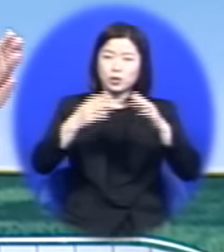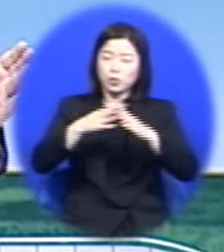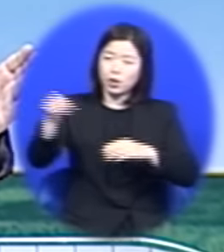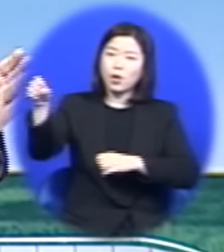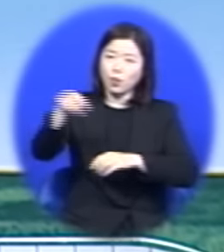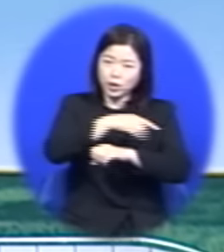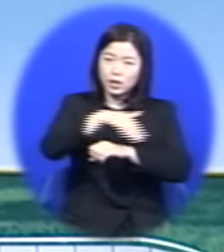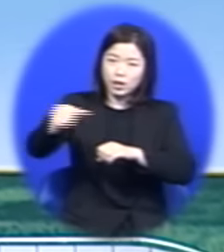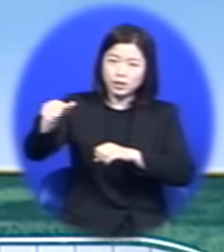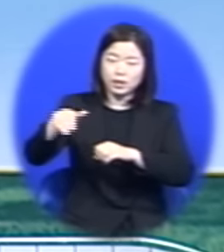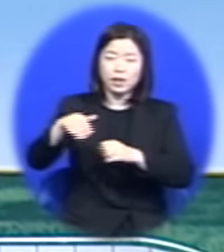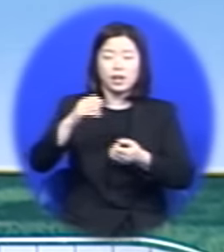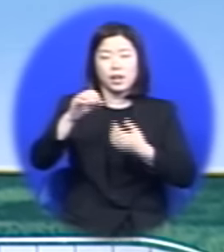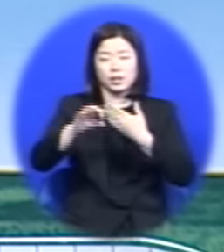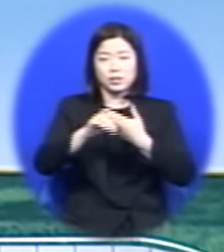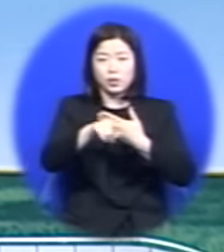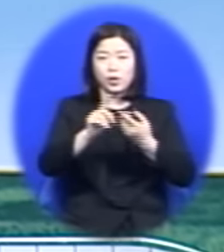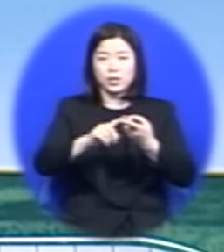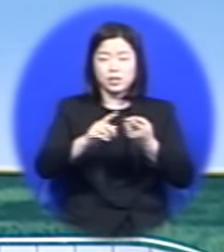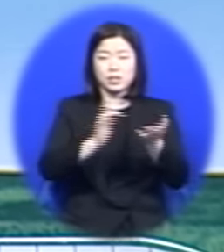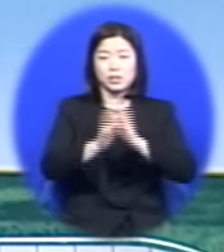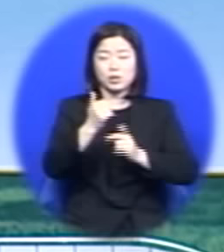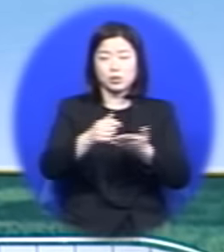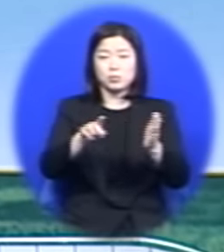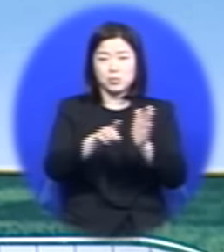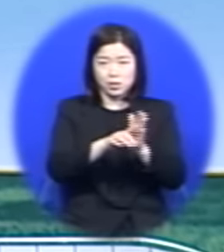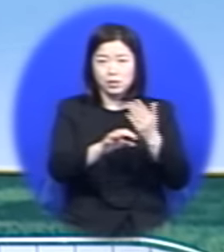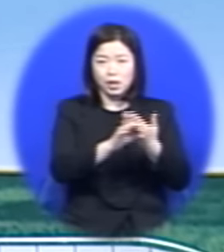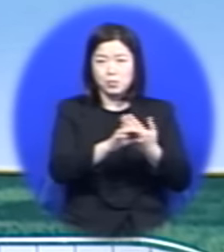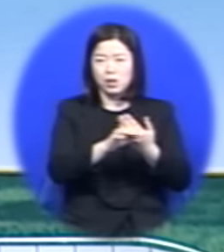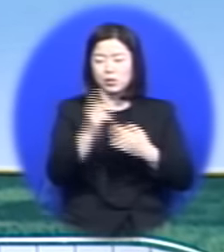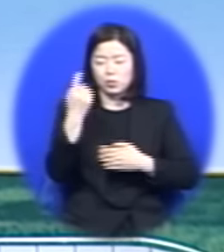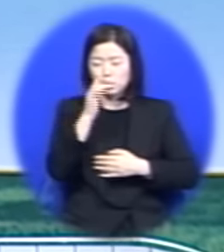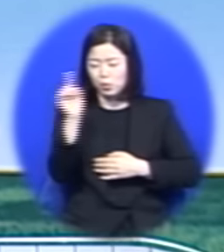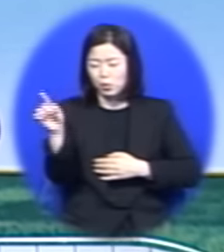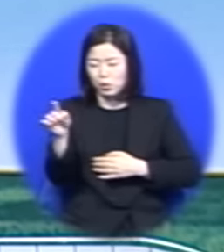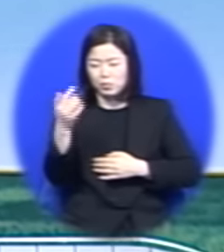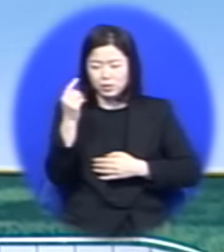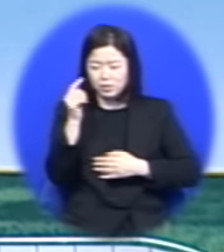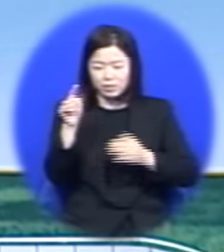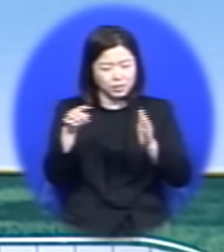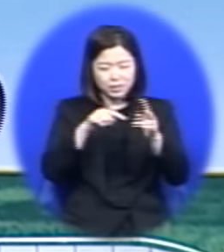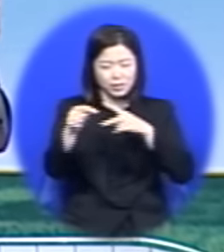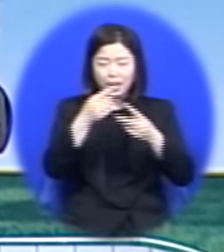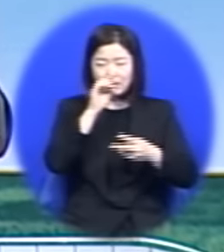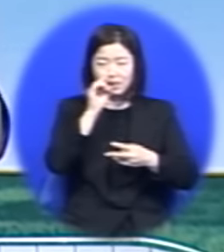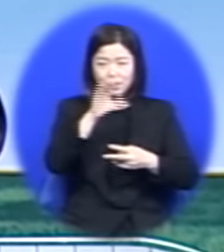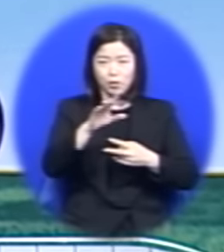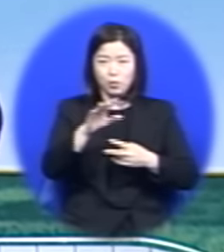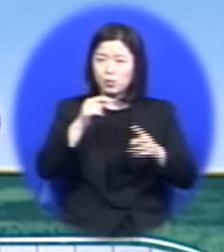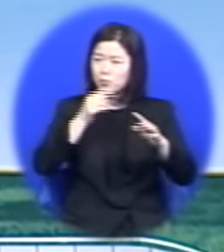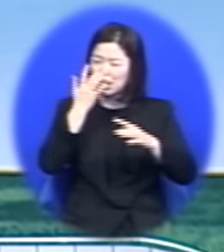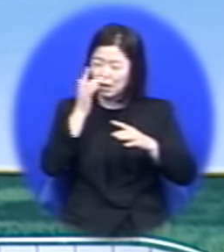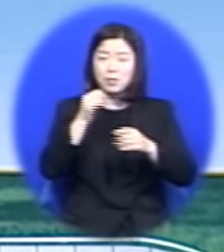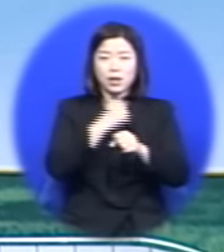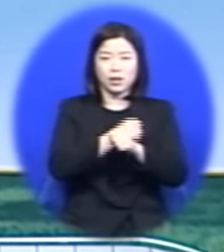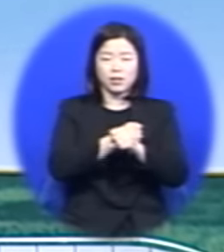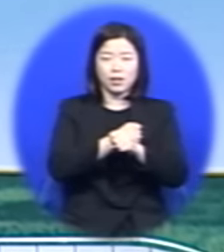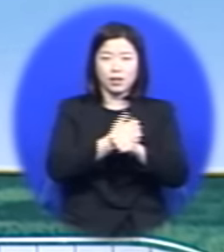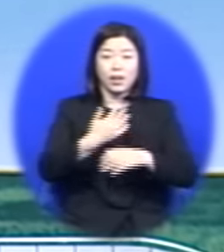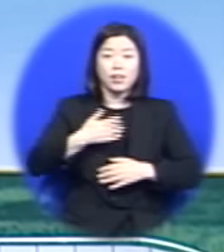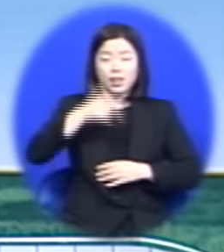예수 믿는 것이라고 한다면 도무지 이해가 안 되는 거고, 나는 죽고 내 옛사람이 죽고